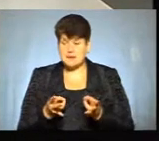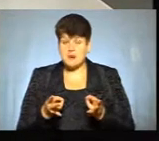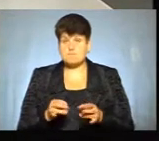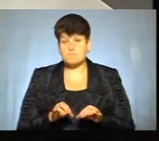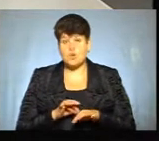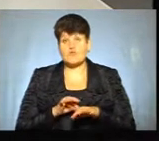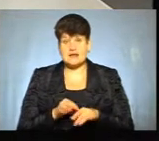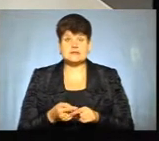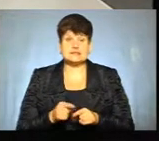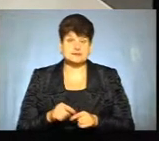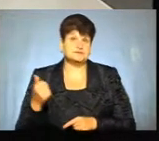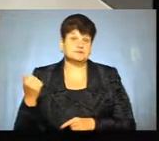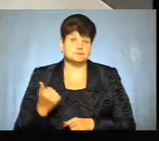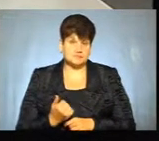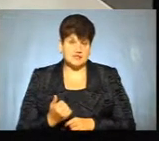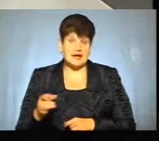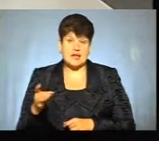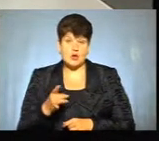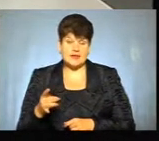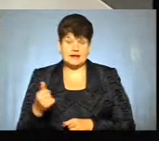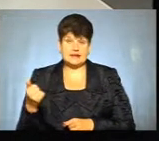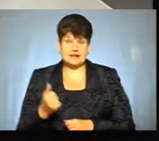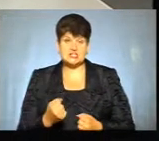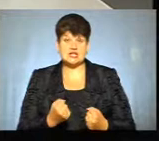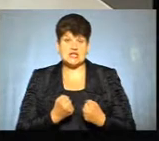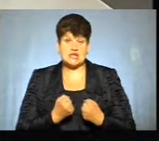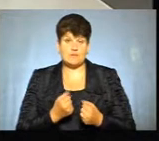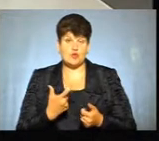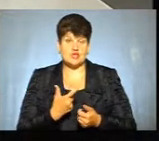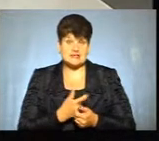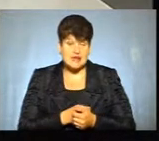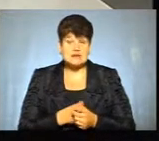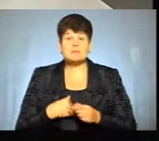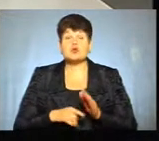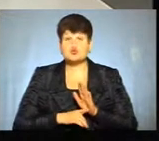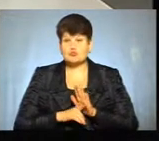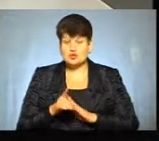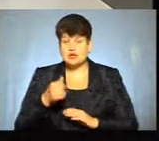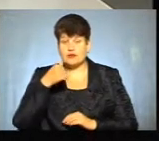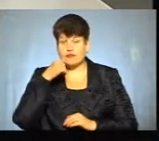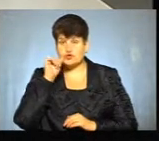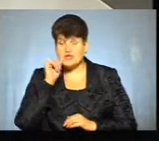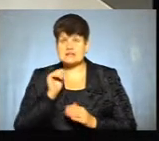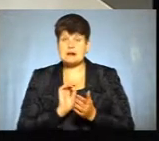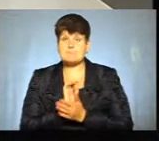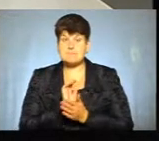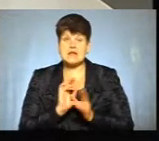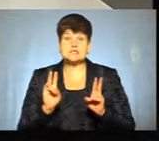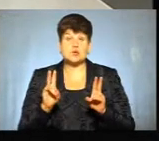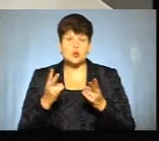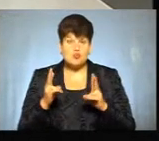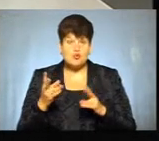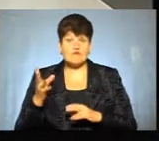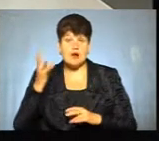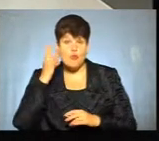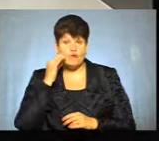взагалі такий тиждень, регіональний тиждень імунізації. Ну і розпочали ми його вчора з прес-клубу, враховуючи те,